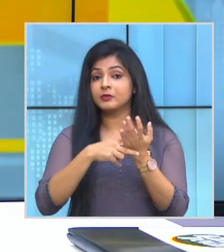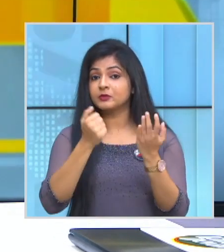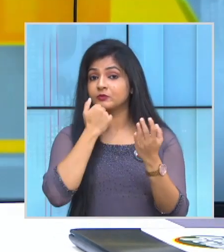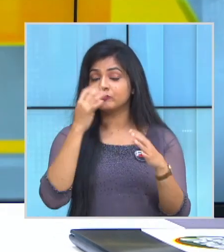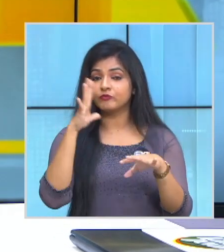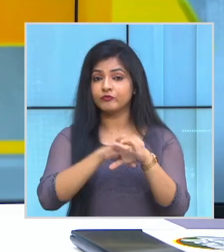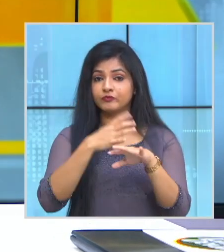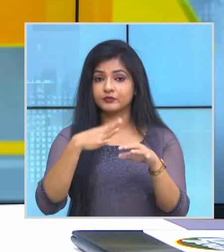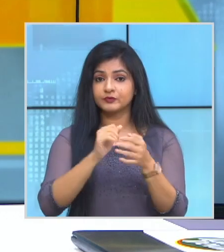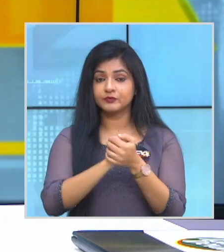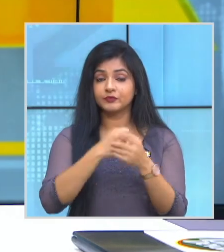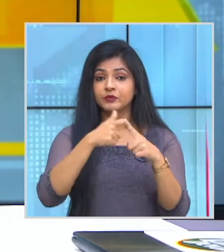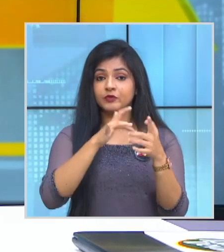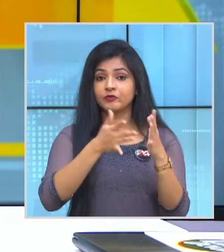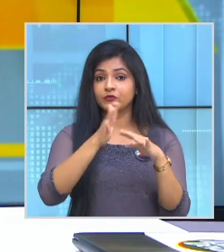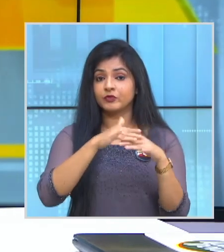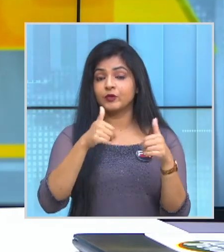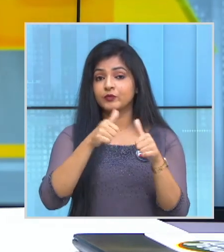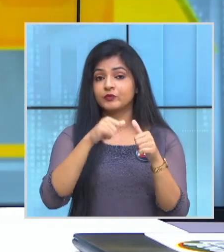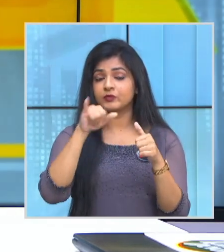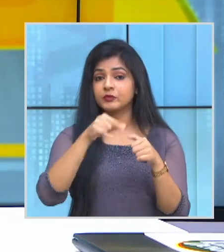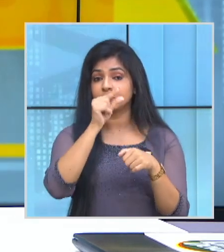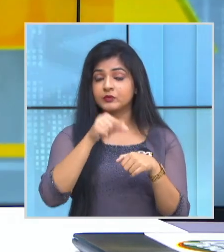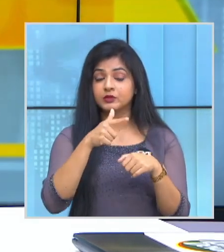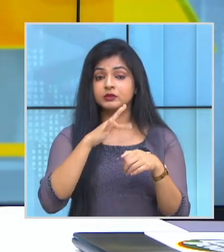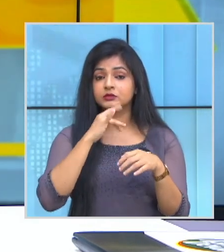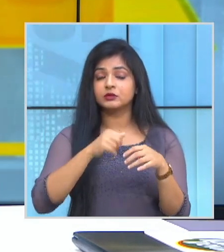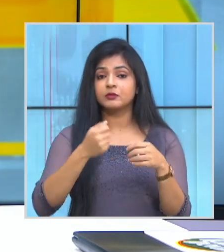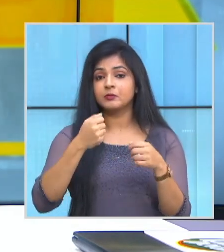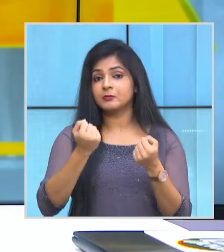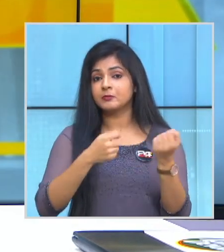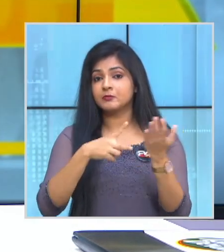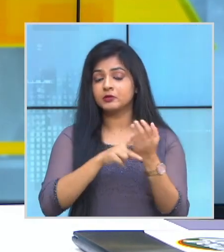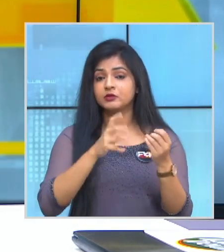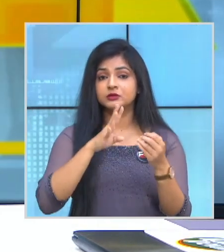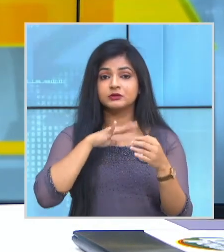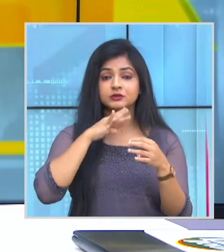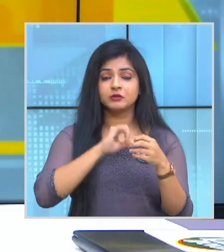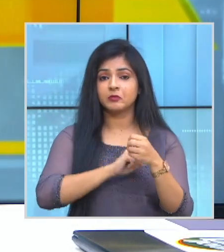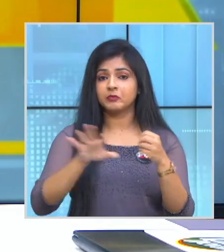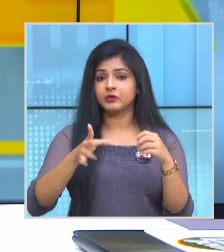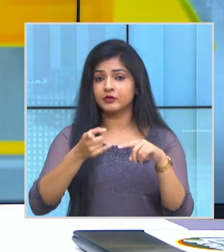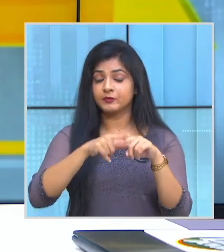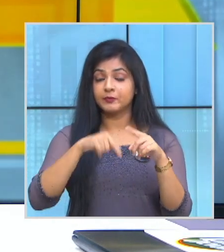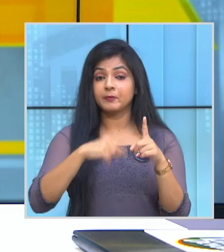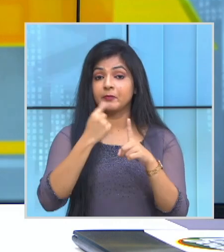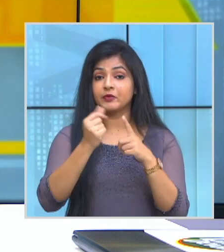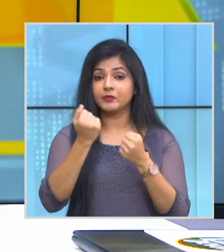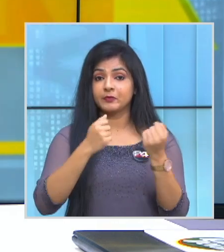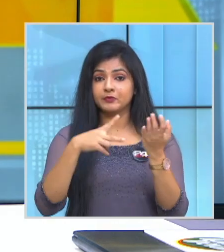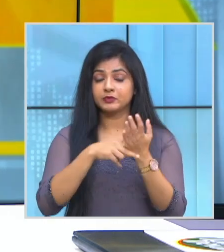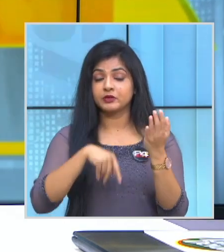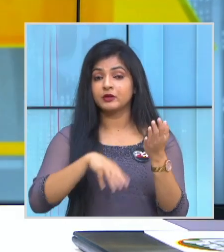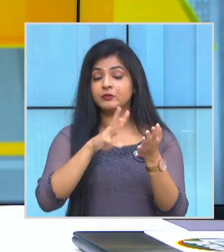കരുവന്നൂരിൽ വെച്ചാണ് അബ്ദുൽ ജബ്ബാർ എന്നയാളുടെ ദേഹത്ത് ചെളിതെറിപ്പിച്ചത്. MS മേനോൻ എന്ന സ്വകാര്യ ബസ്സാണ്